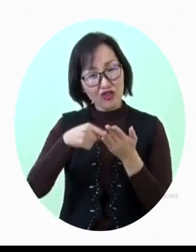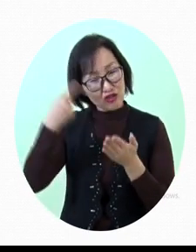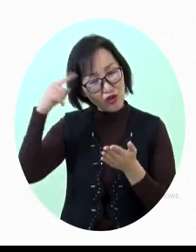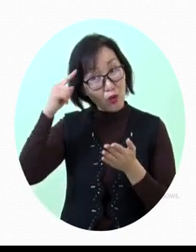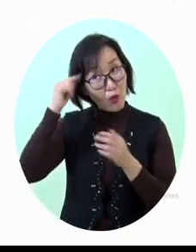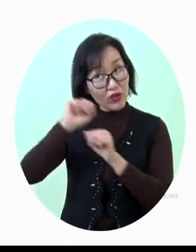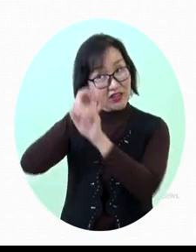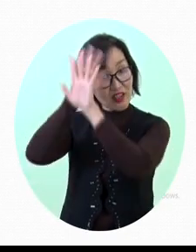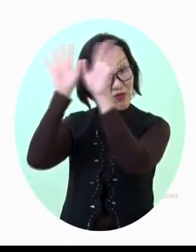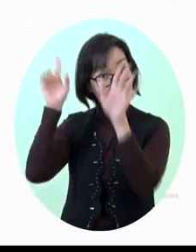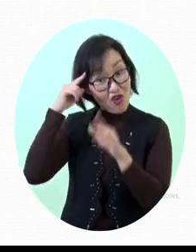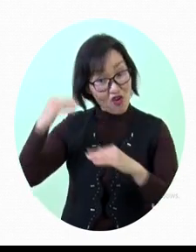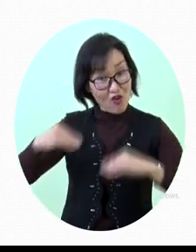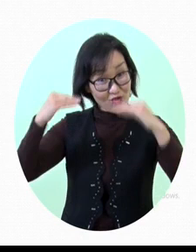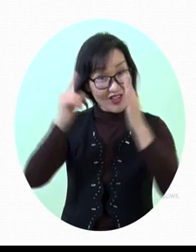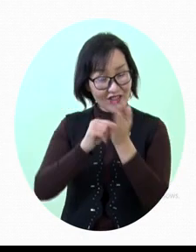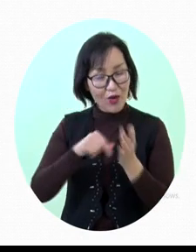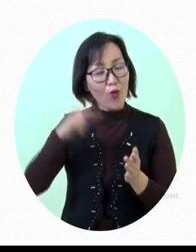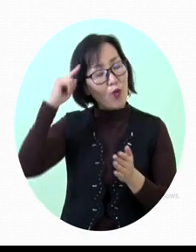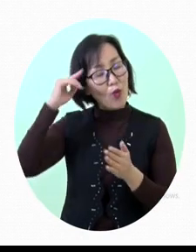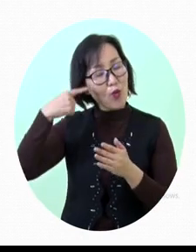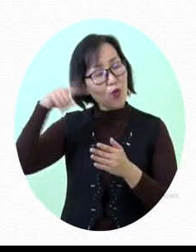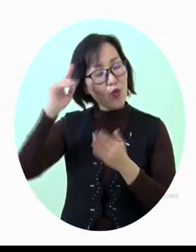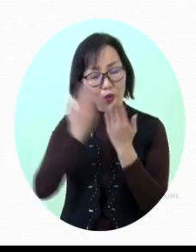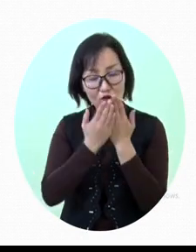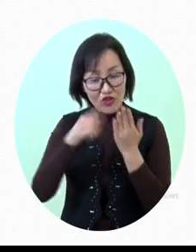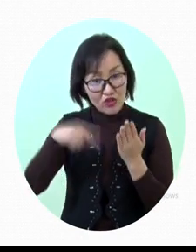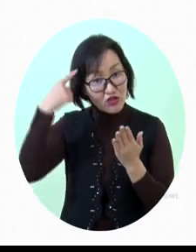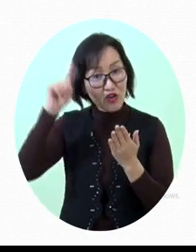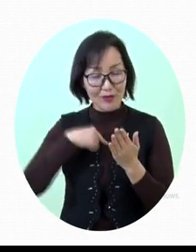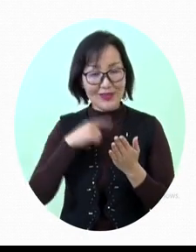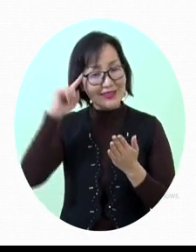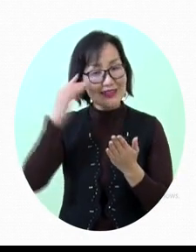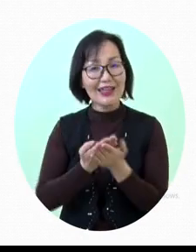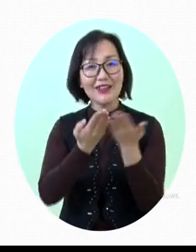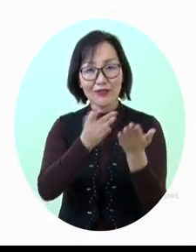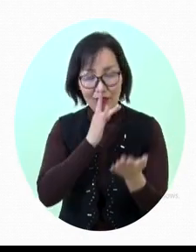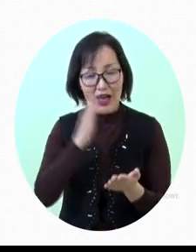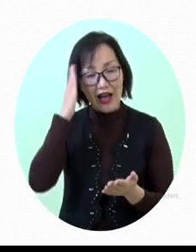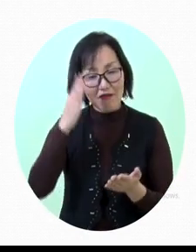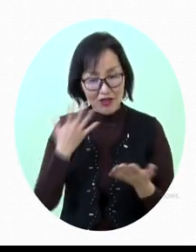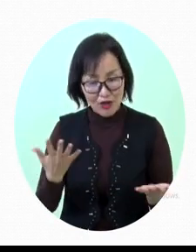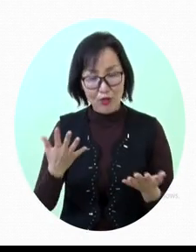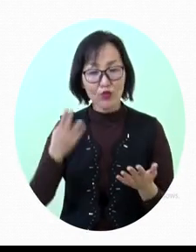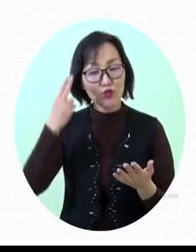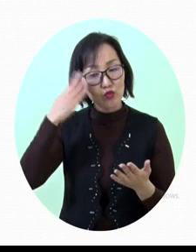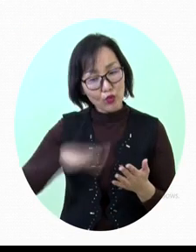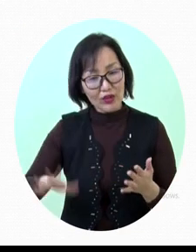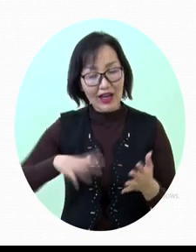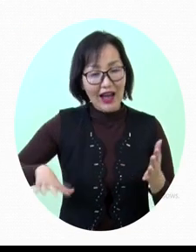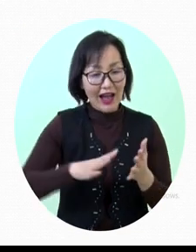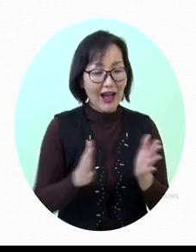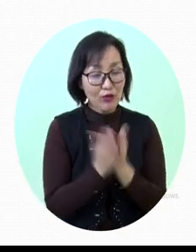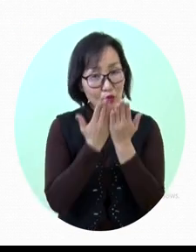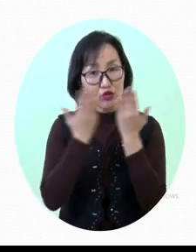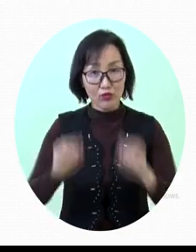уран сэтгэмжээ хөгжүүлэхийн тулд унших зохиолуудаас санал болгоё. За мөн ээж автайгаа дүүнэртэйгээ